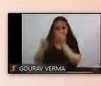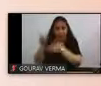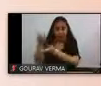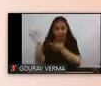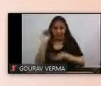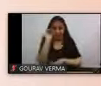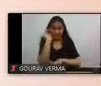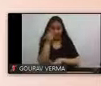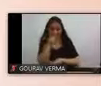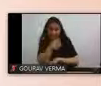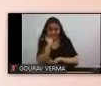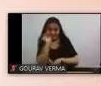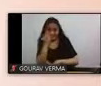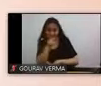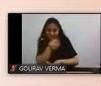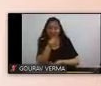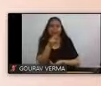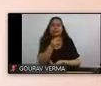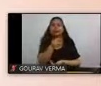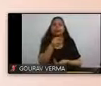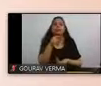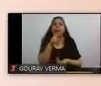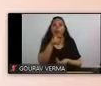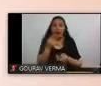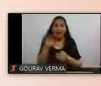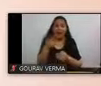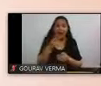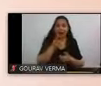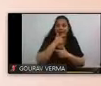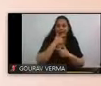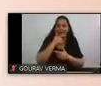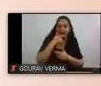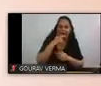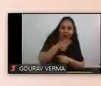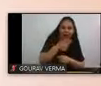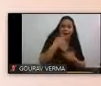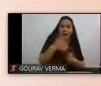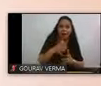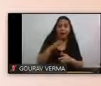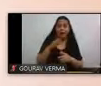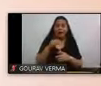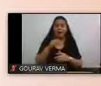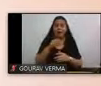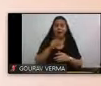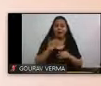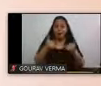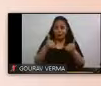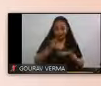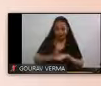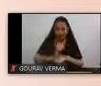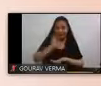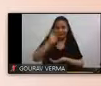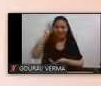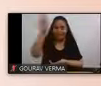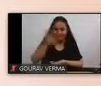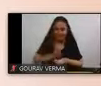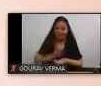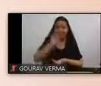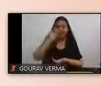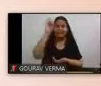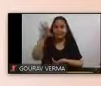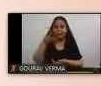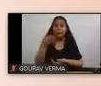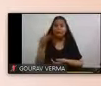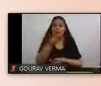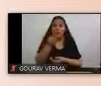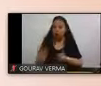वो हमको सुनाई नहीं दे रहा है, बट हर बार जब वो खिलौना उठा के उसको दिखाता है तो ये कुत्ता